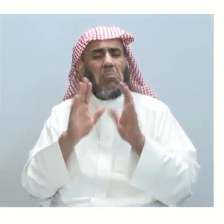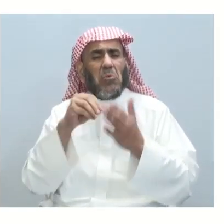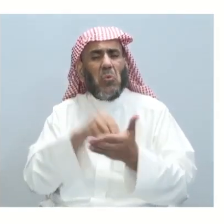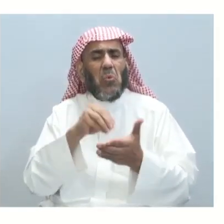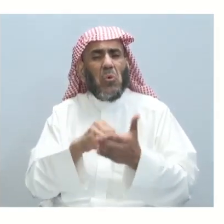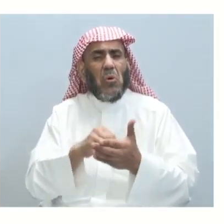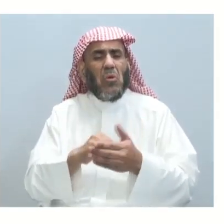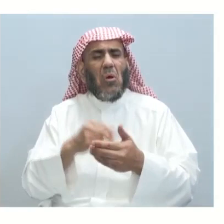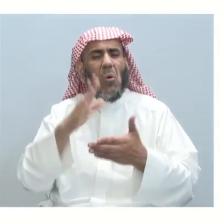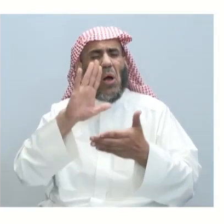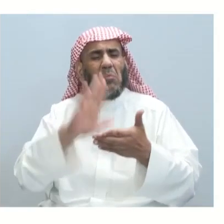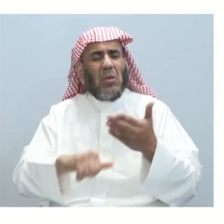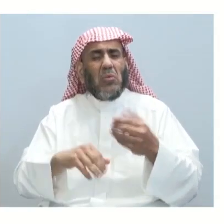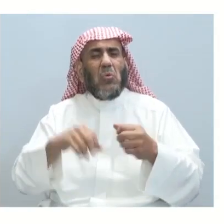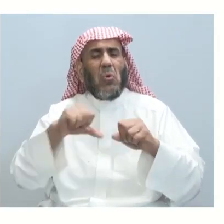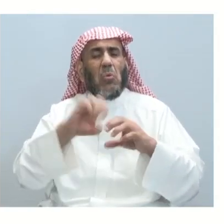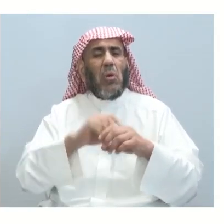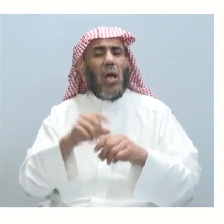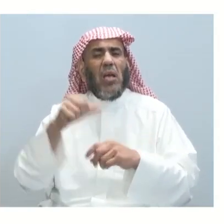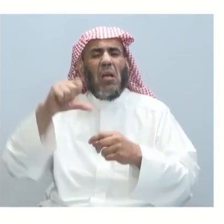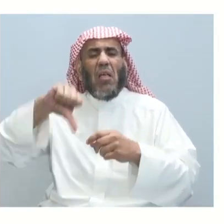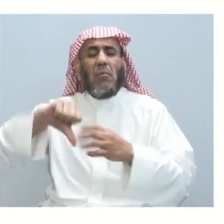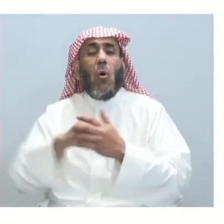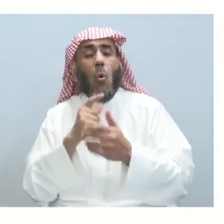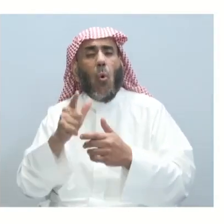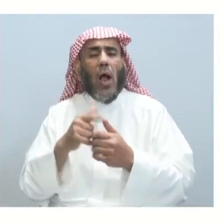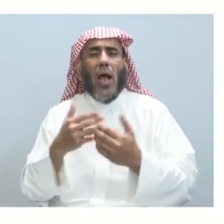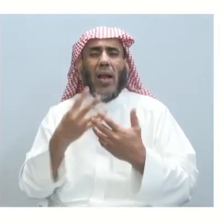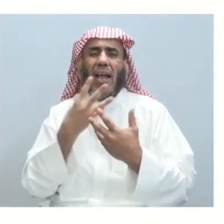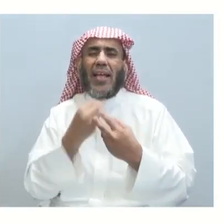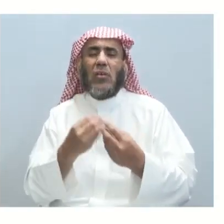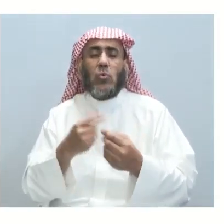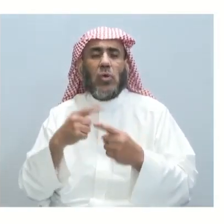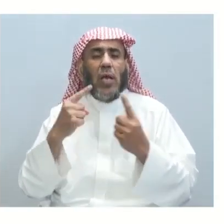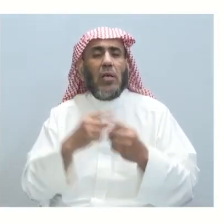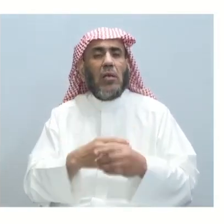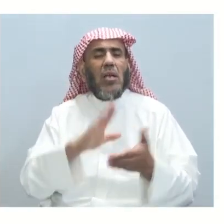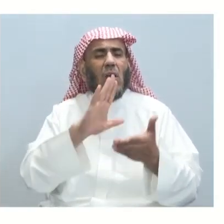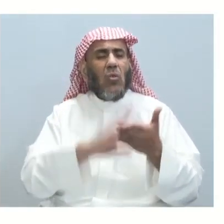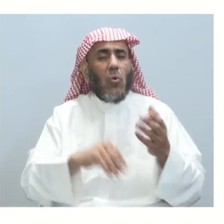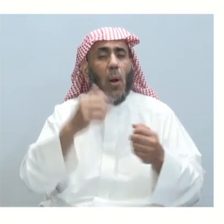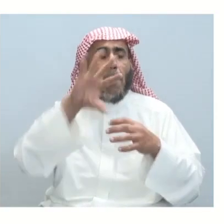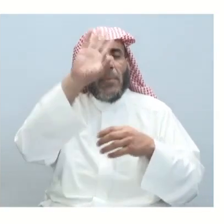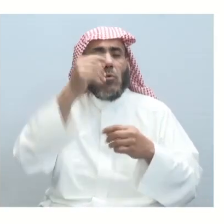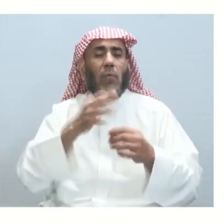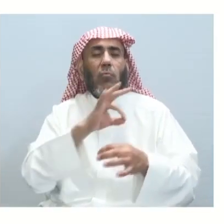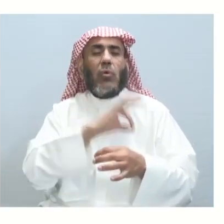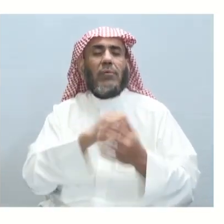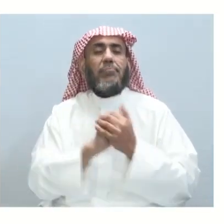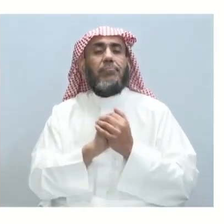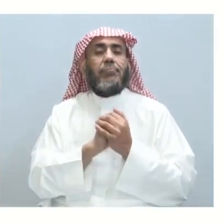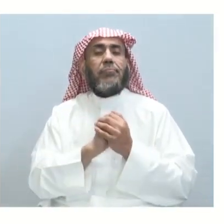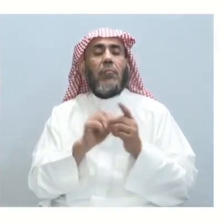وقد ابطلت حقوقه من غير جرم منه او كان يرجو شيئا يضر الملك وله منه نفع